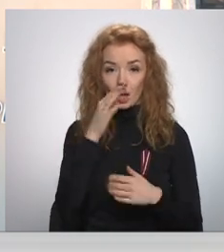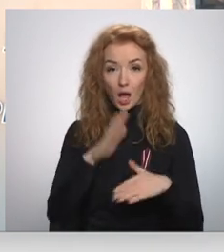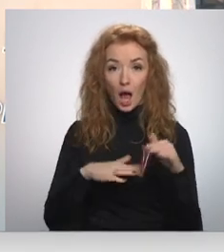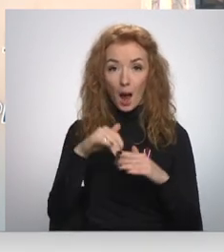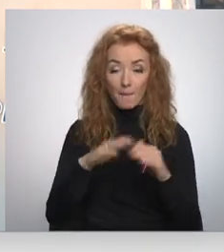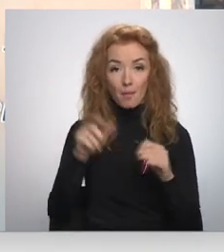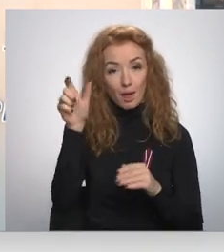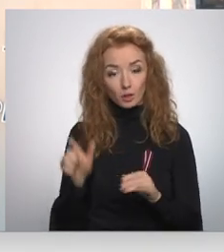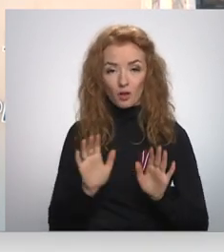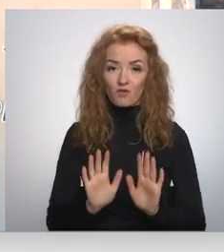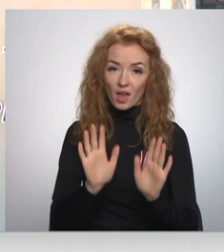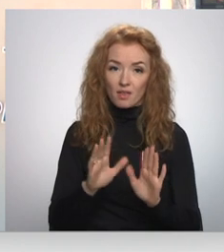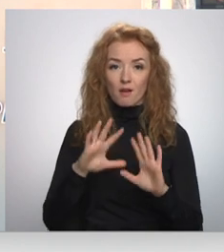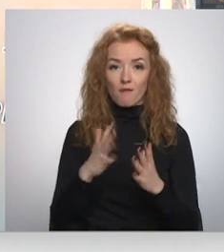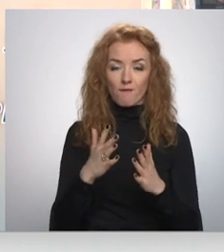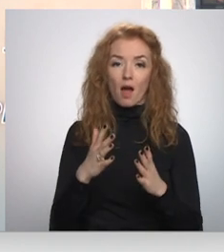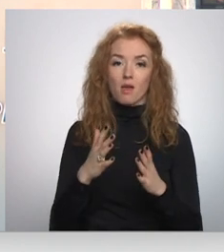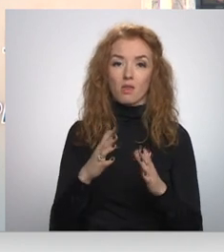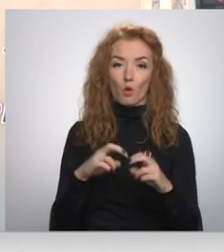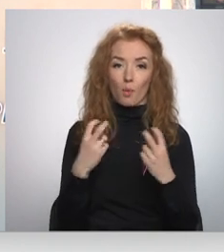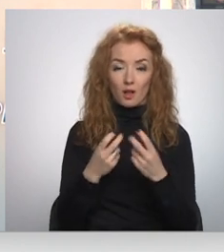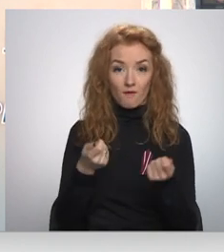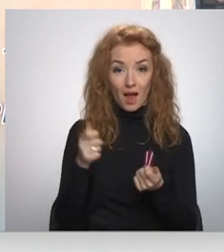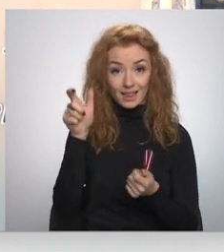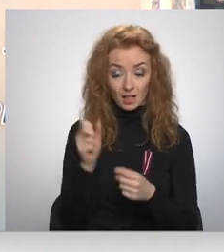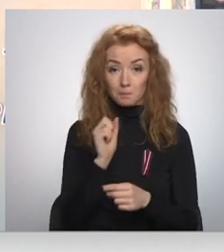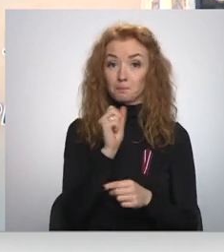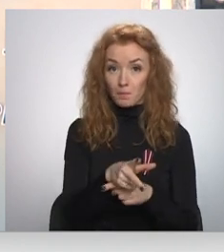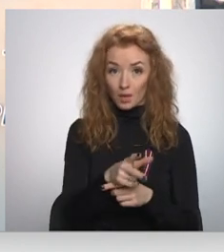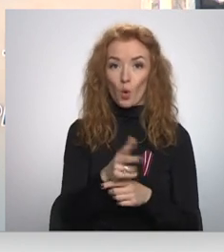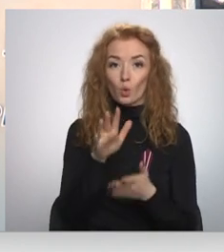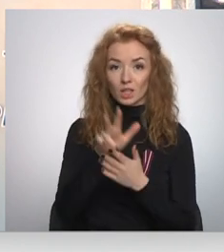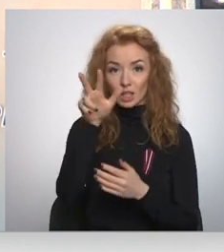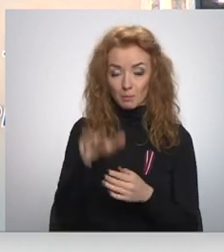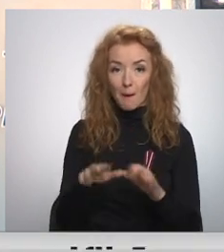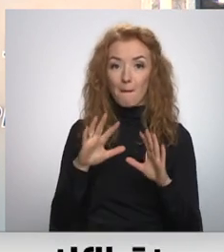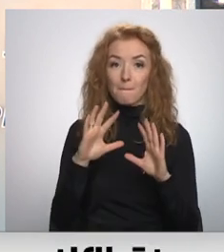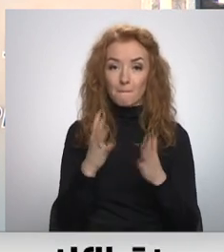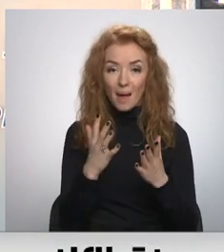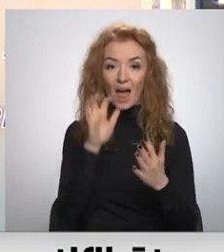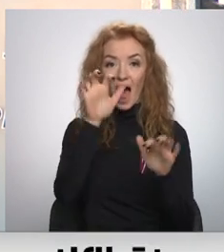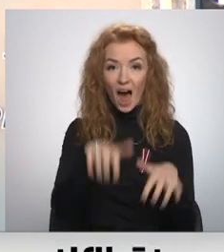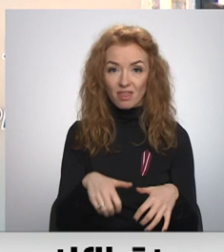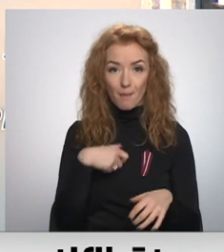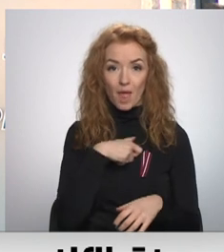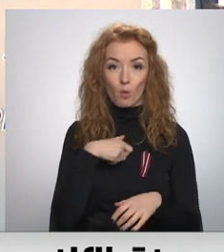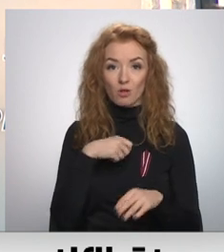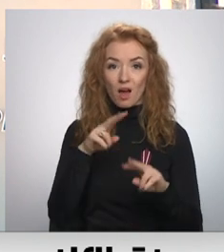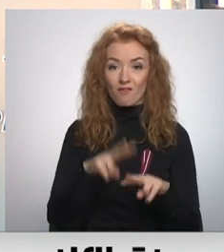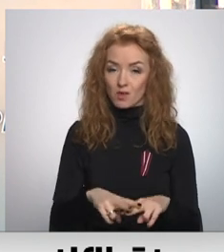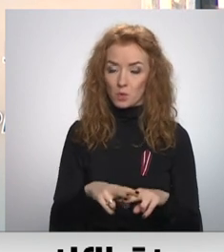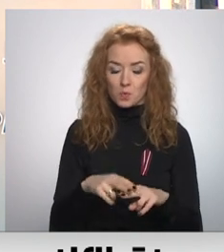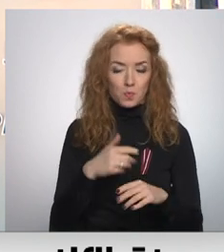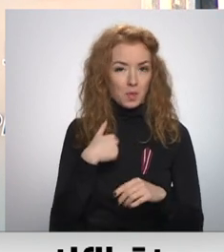vai vietnieku vai komiteju vadītāju atstādināt es uz 3 mēnešus varu ar pirmdien, nav problēmas. Bet apņemt deputātu mandātu es nevaru, nav man tādas tiesības. Ja?